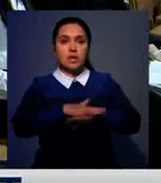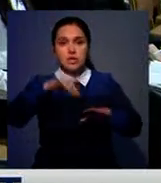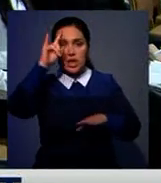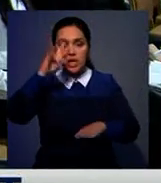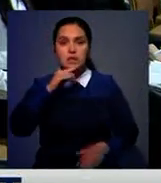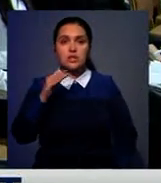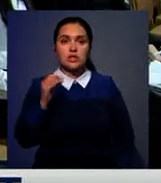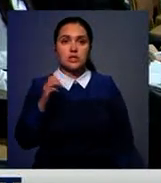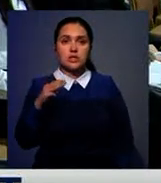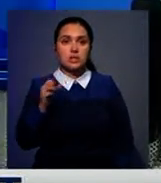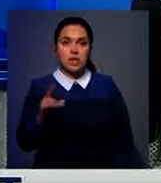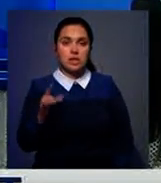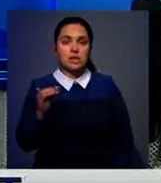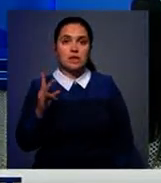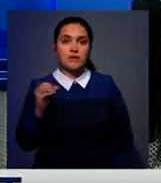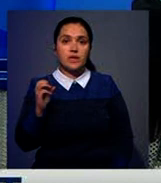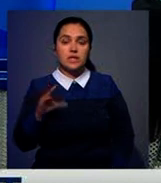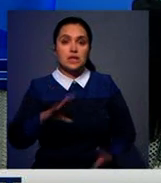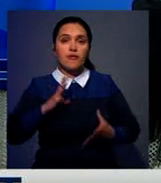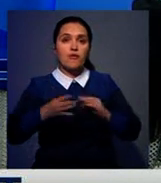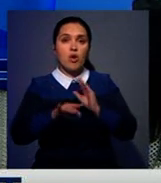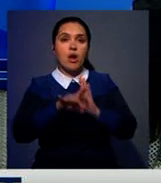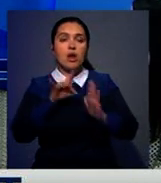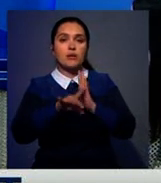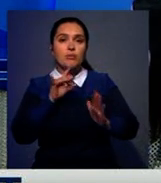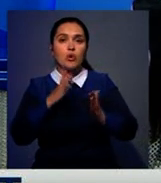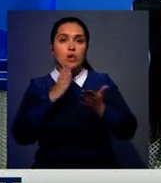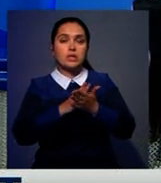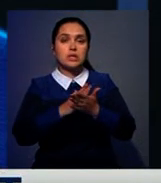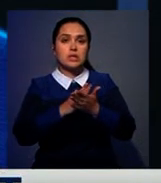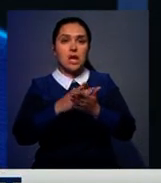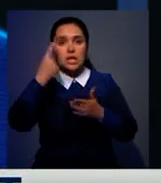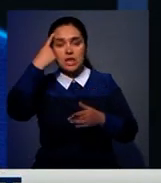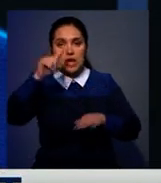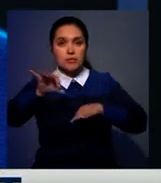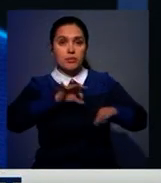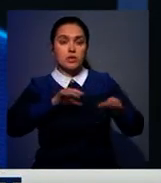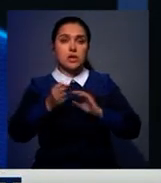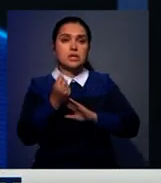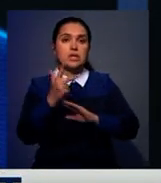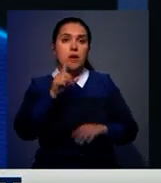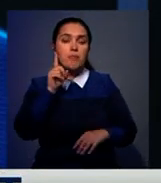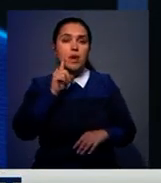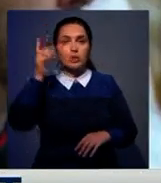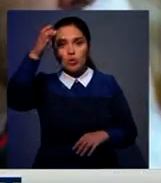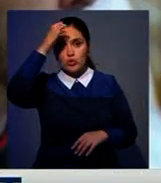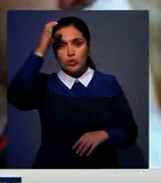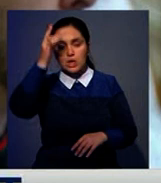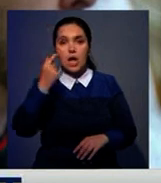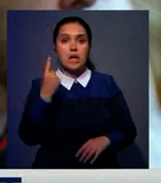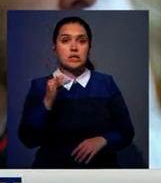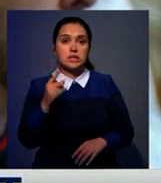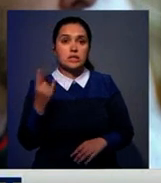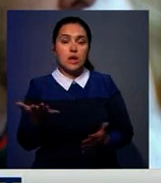народа Казахстана «Жастар Инвест». Всего в отборе лучших стартап-идей участвовали 13 молодых новаторов. И только один из